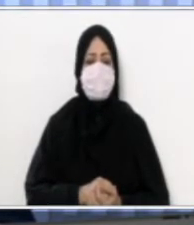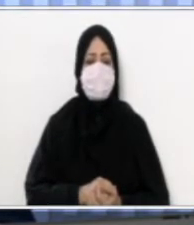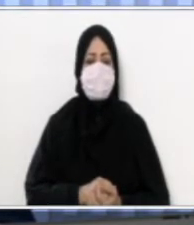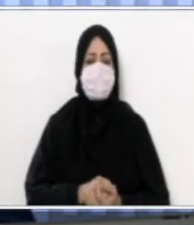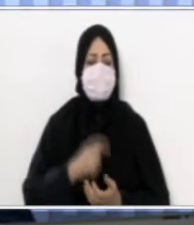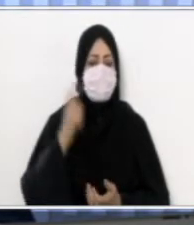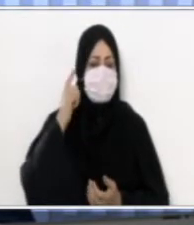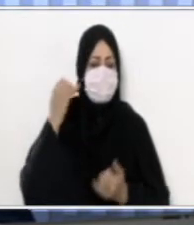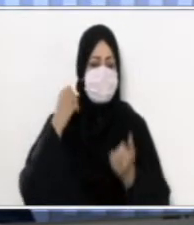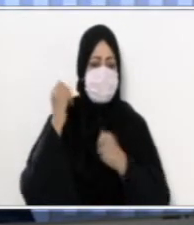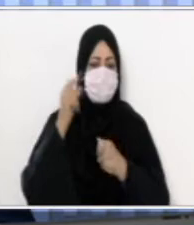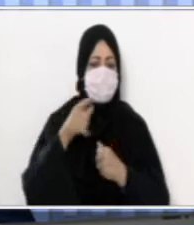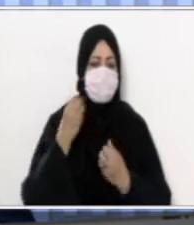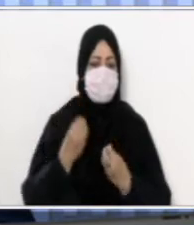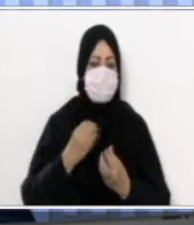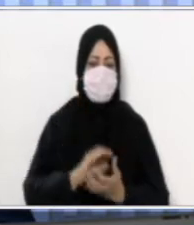الأخ أحمد